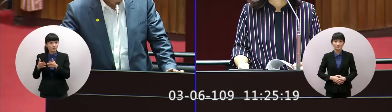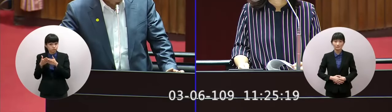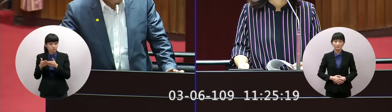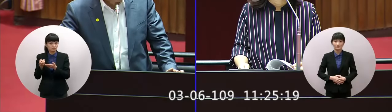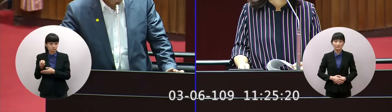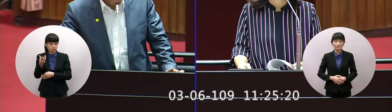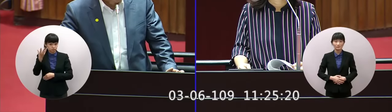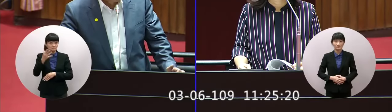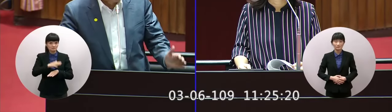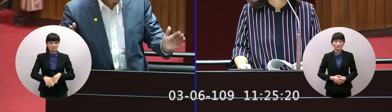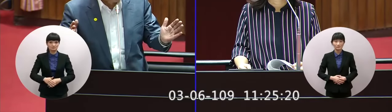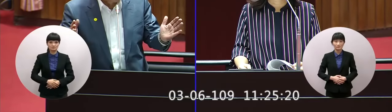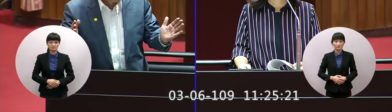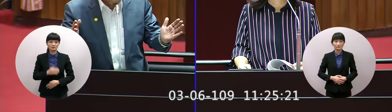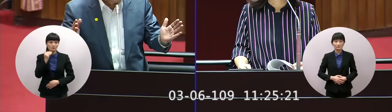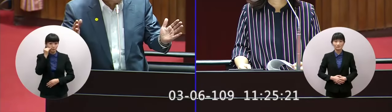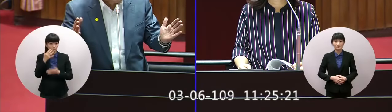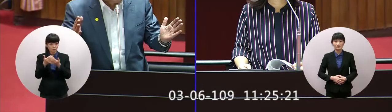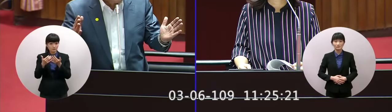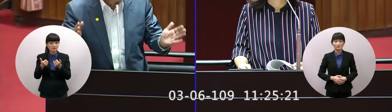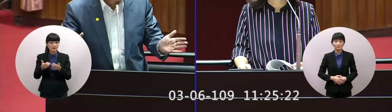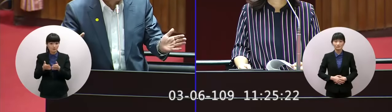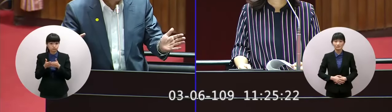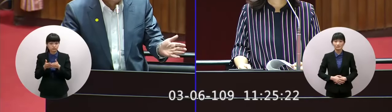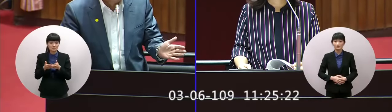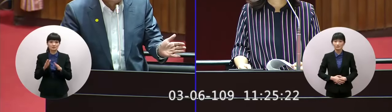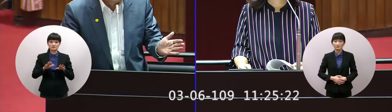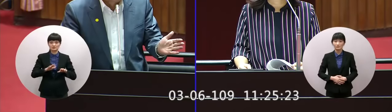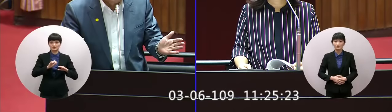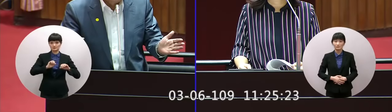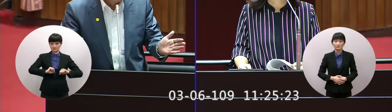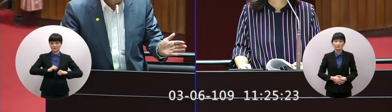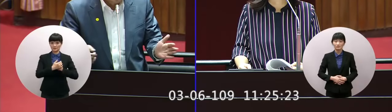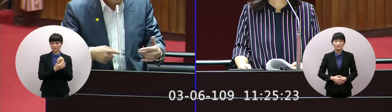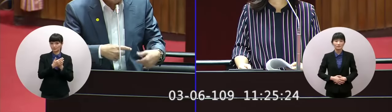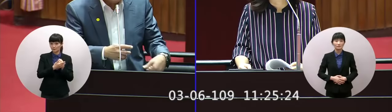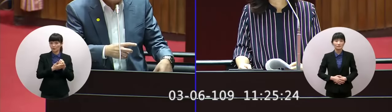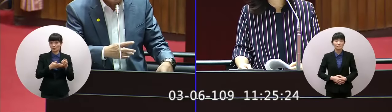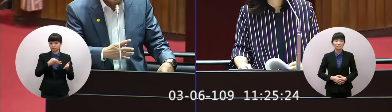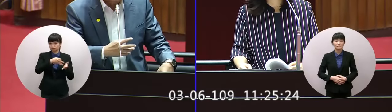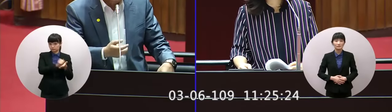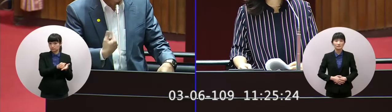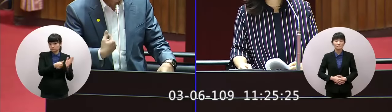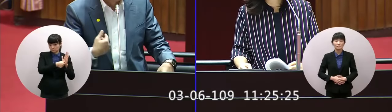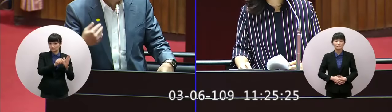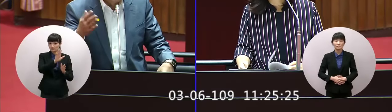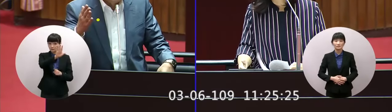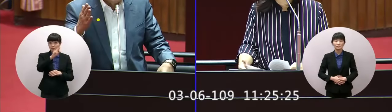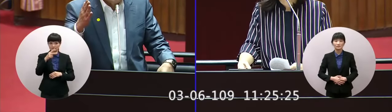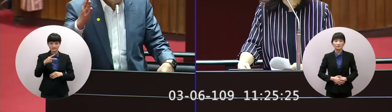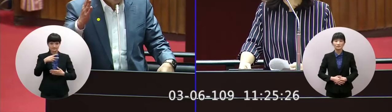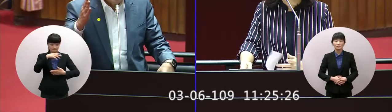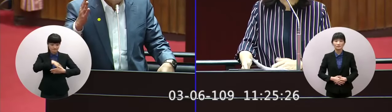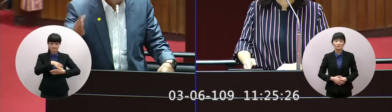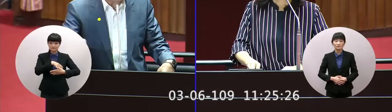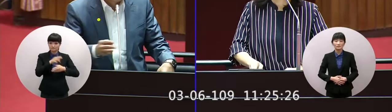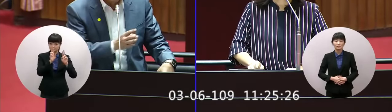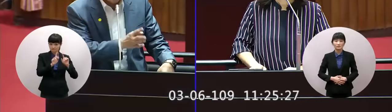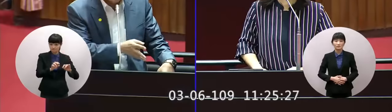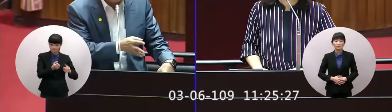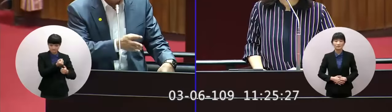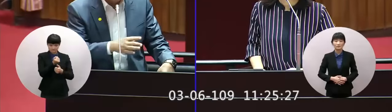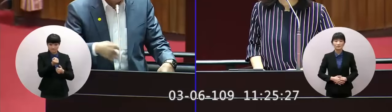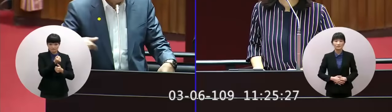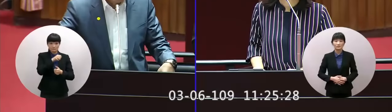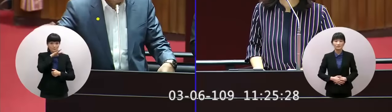那学生的量就是说如果能够现在就因为是健保实名制嘛，所以这里面直接就可以控制这个所谓的年